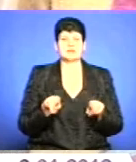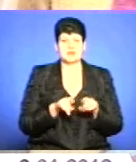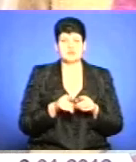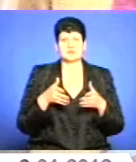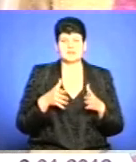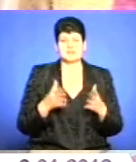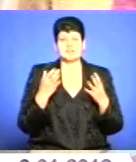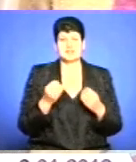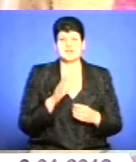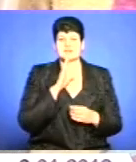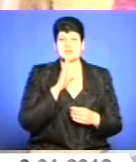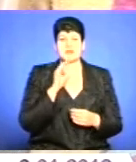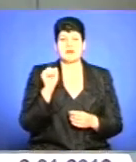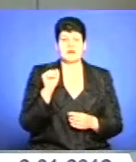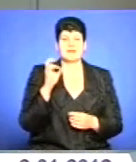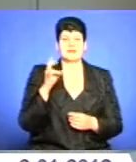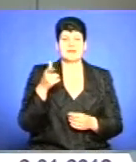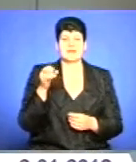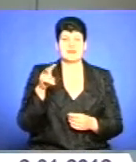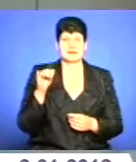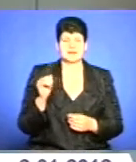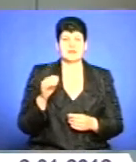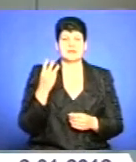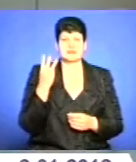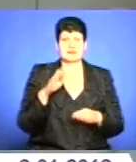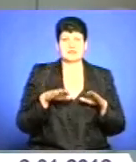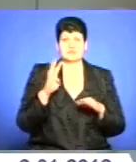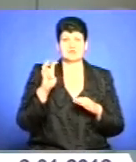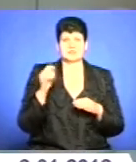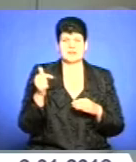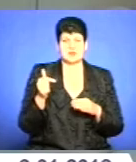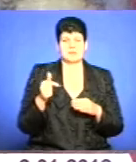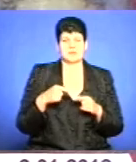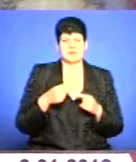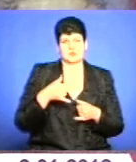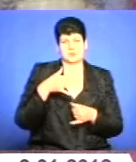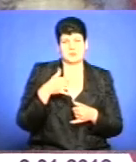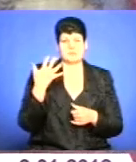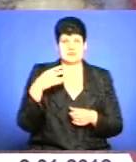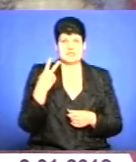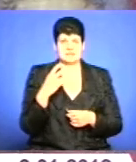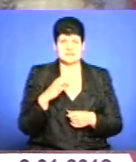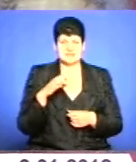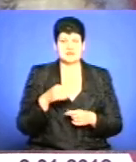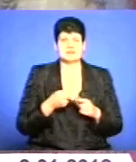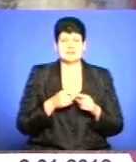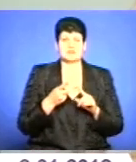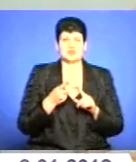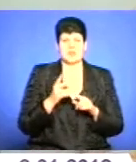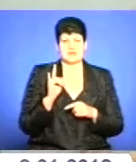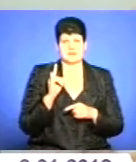маленька Ангеліна. Дівчинка вагою 3 кілограми 400 грамів, довжиною 52 сантиметри. У батьків це вже друга